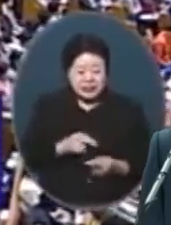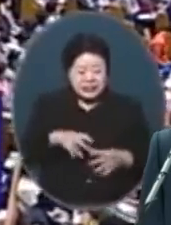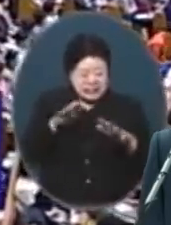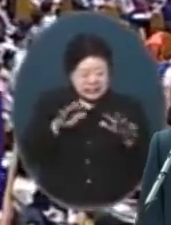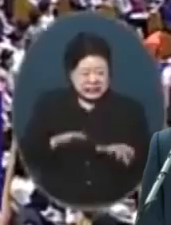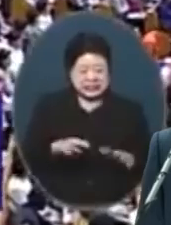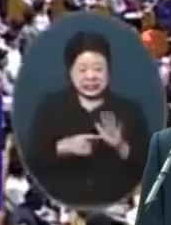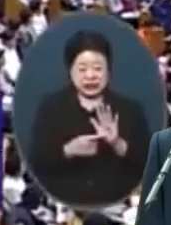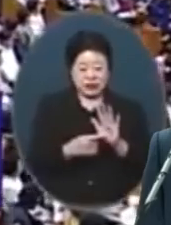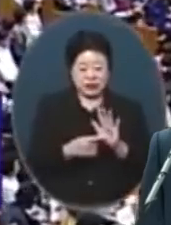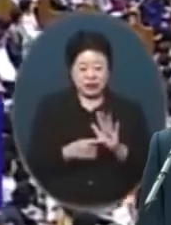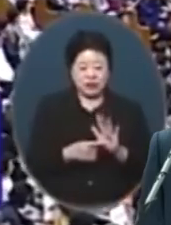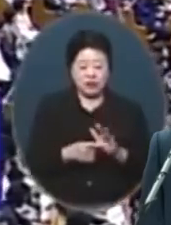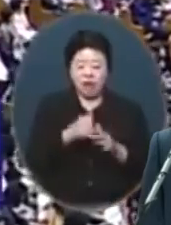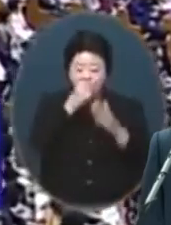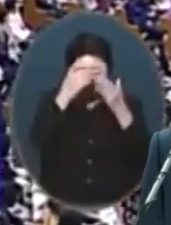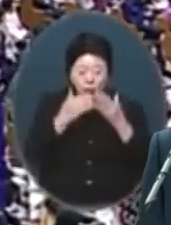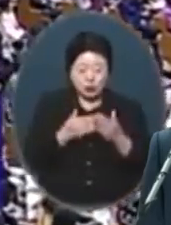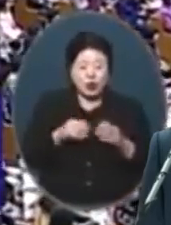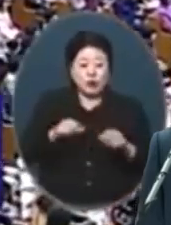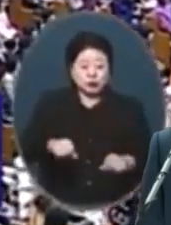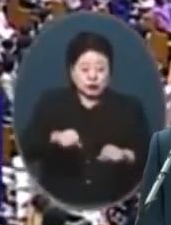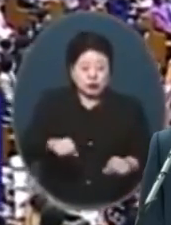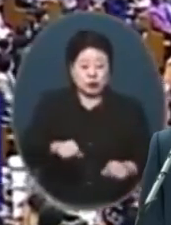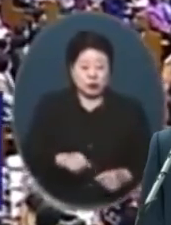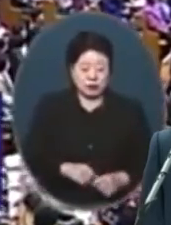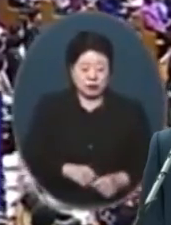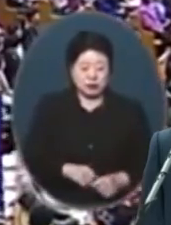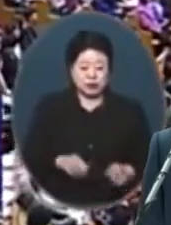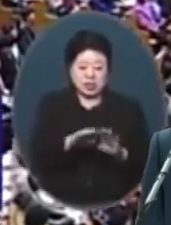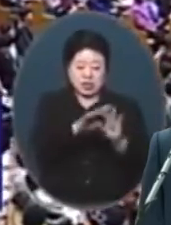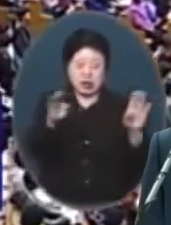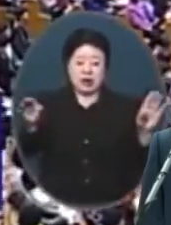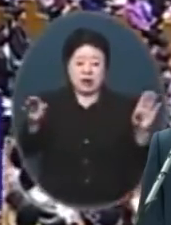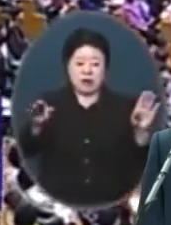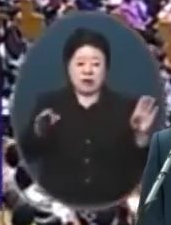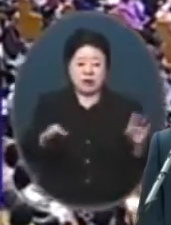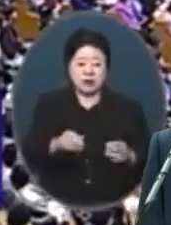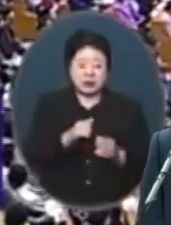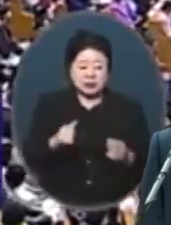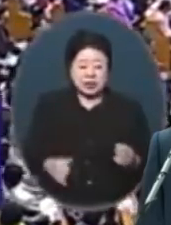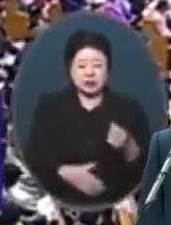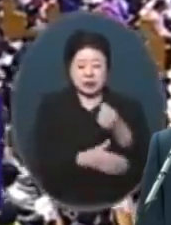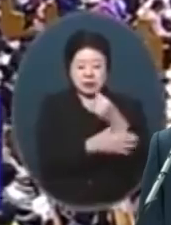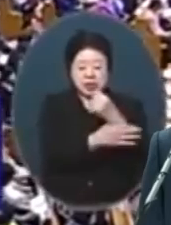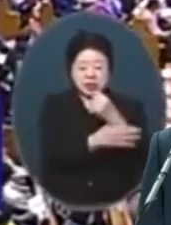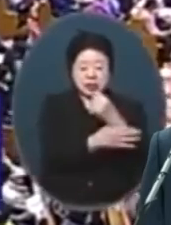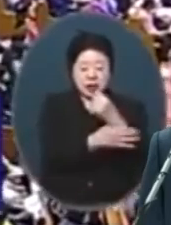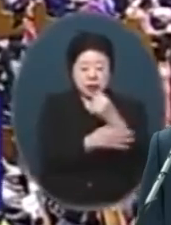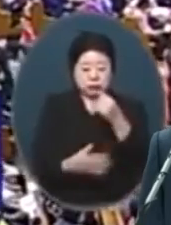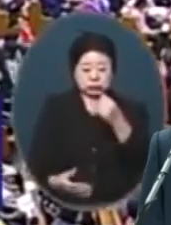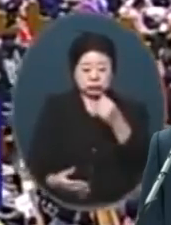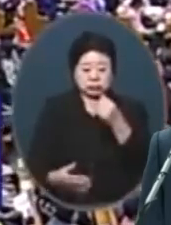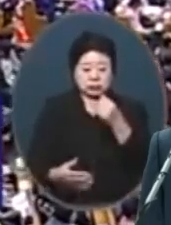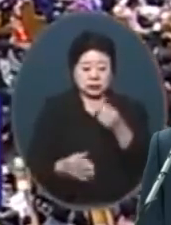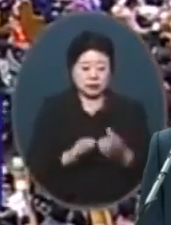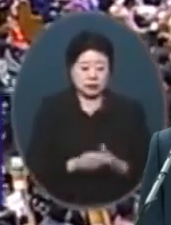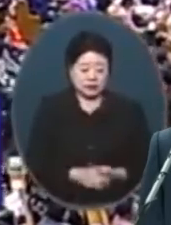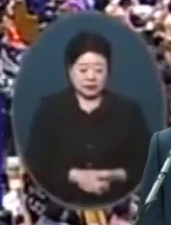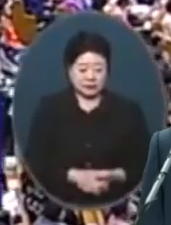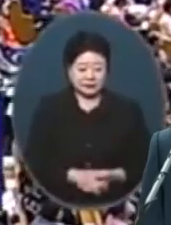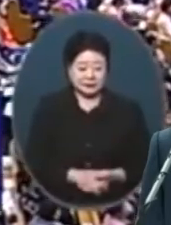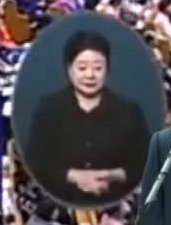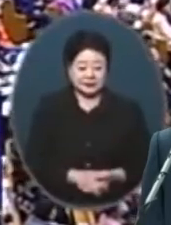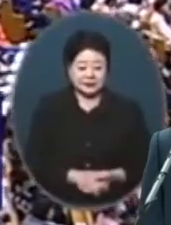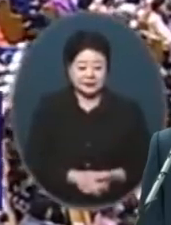지진이 나서 옥터가 움직이고 문이 곧 다 열리며 모든 사람의